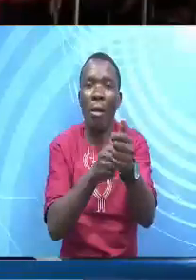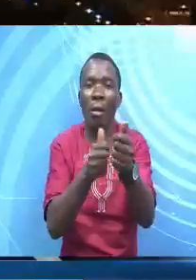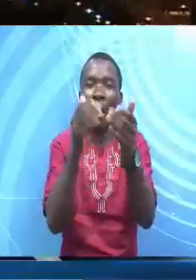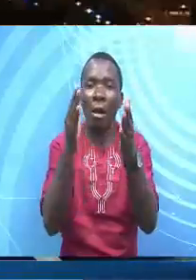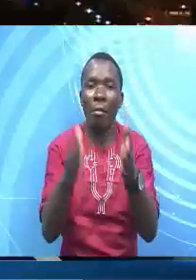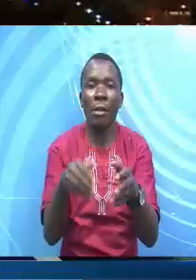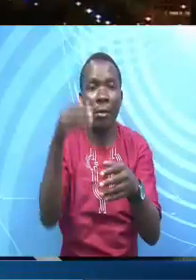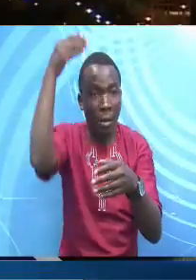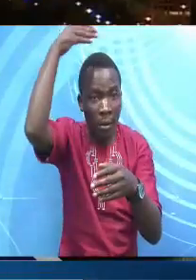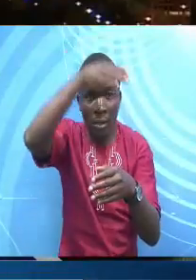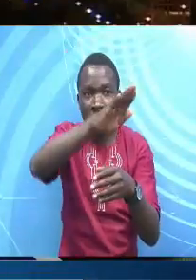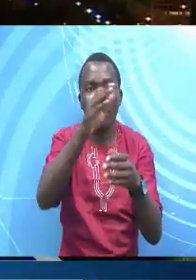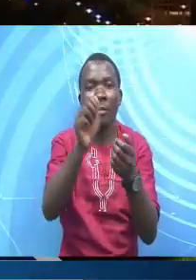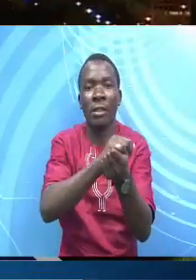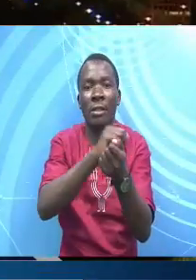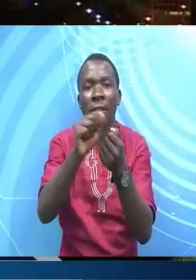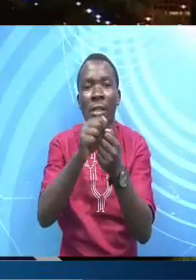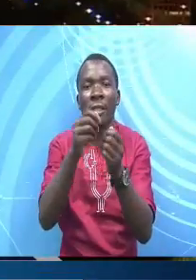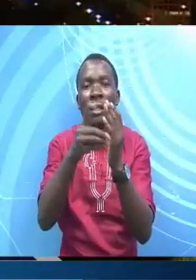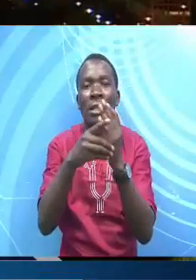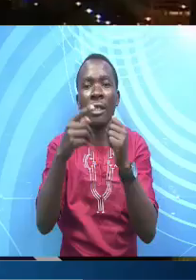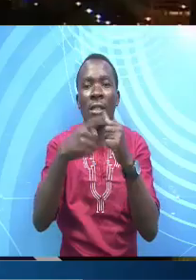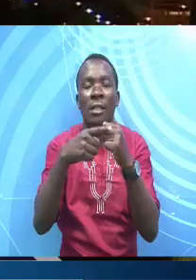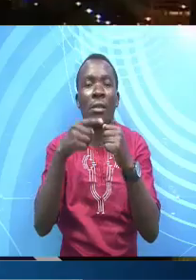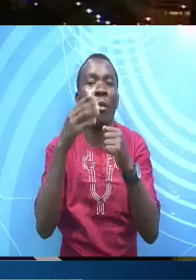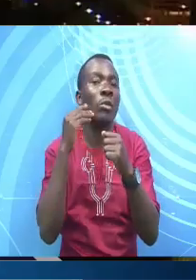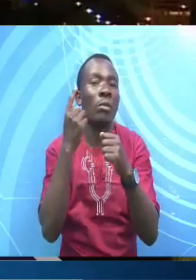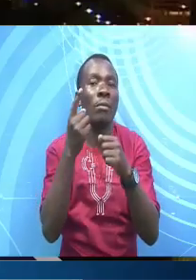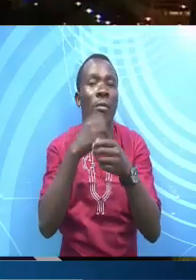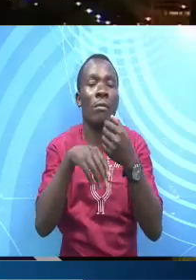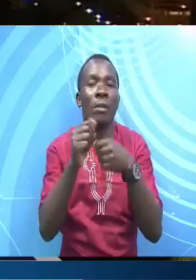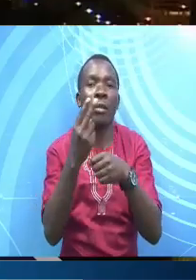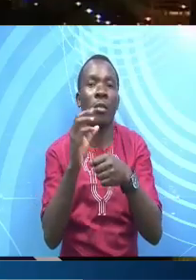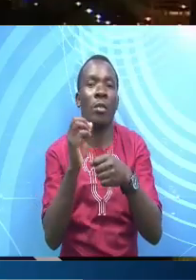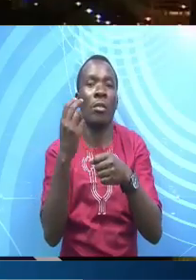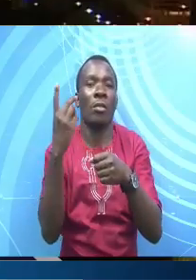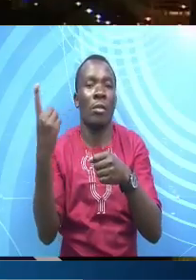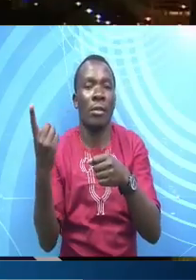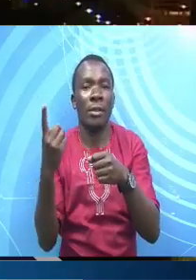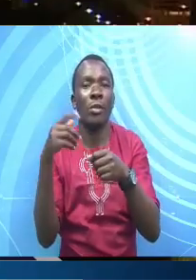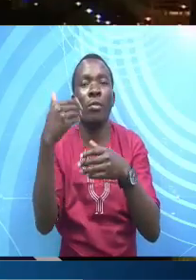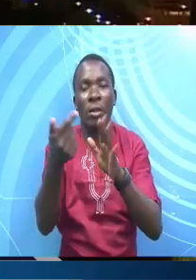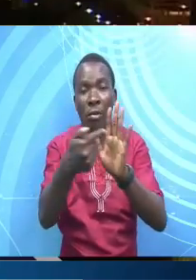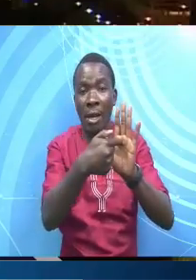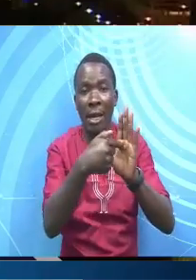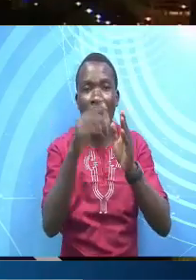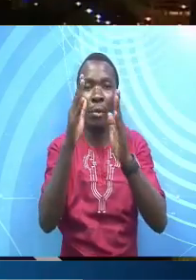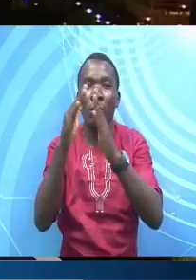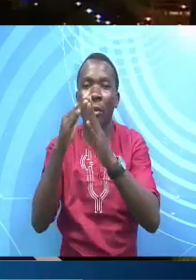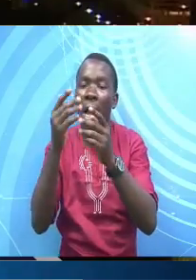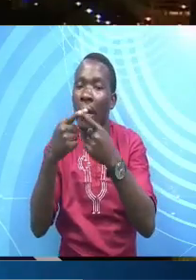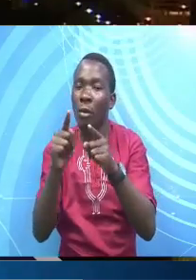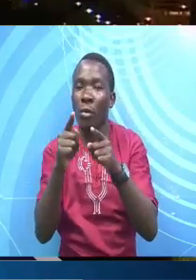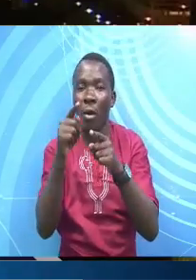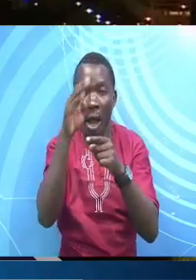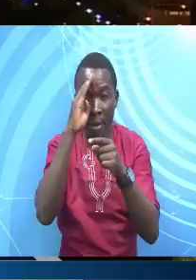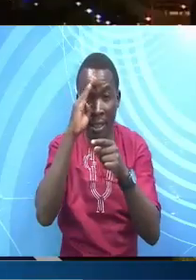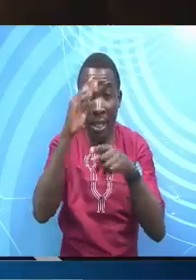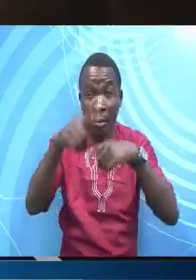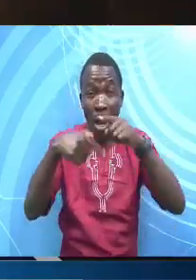Mutarama uyu mwaka. N'inyuma y'uko n'ubundi abadashyigikiye Joe Biden bagaragaye mu mujyi wa Richmond muri Virginia gusaba abasirikare b'iki gihugu